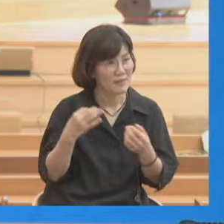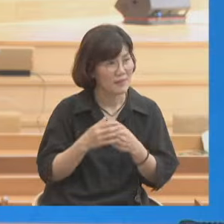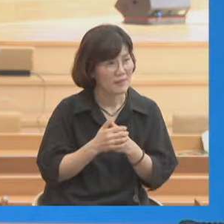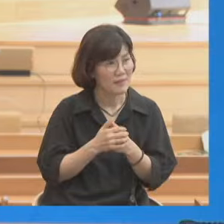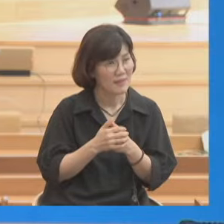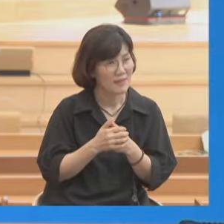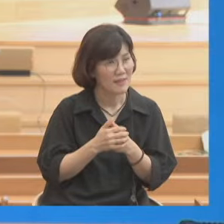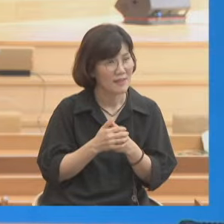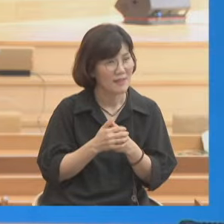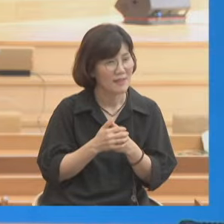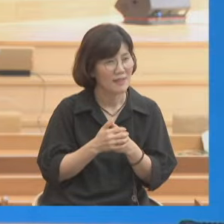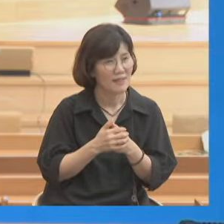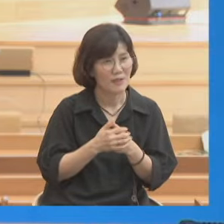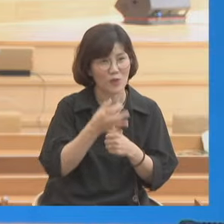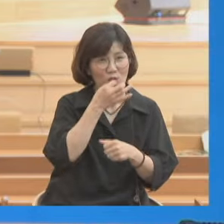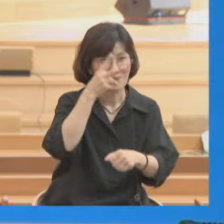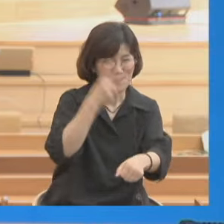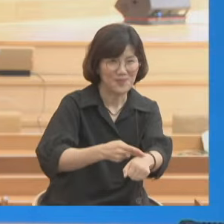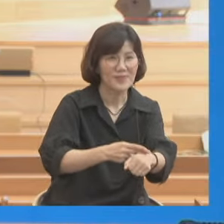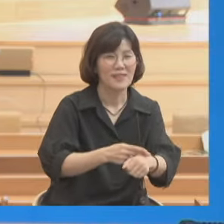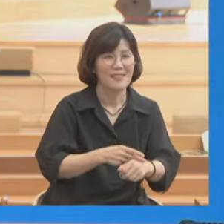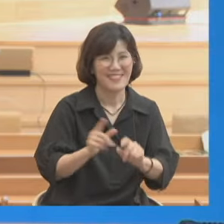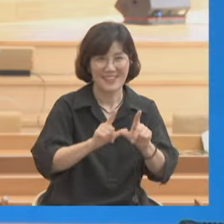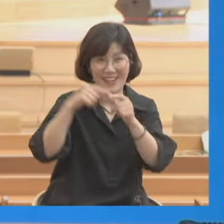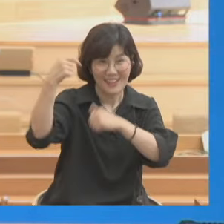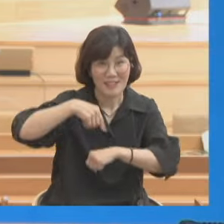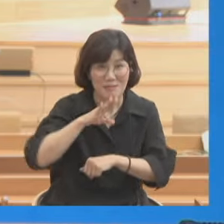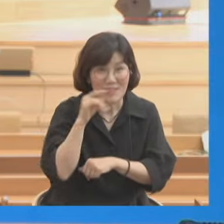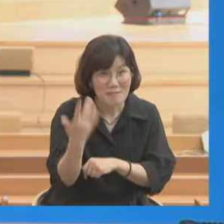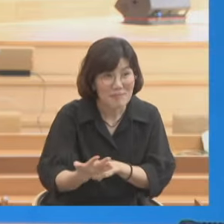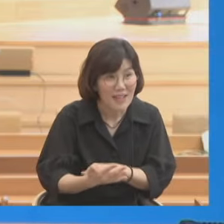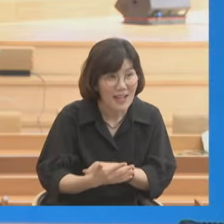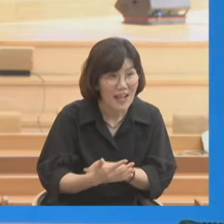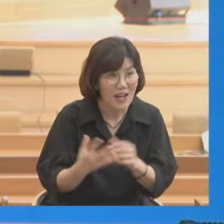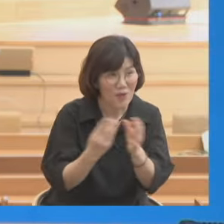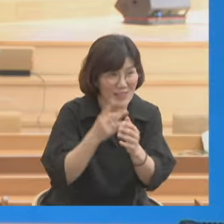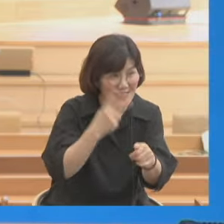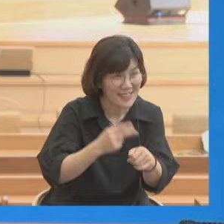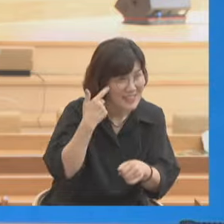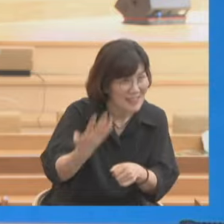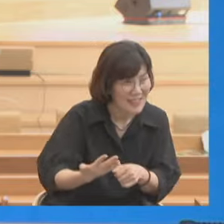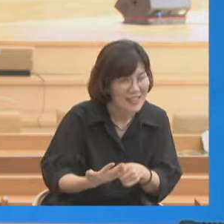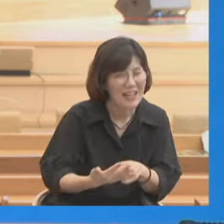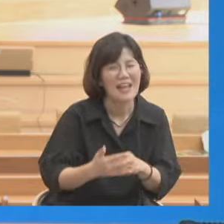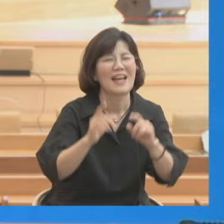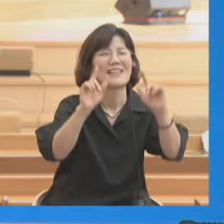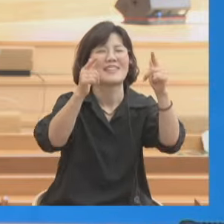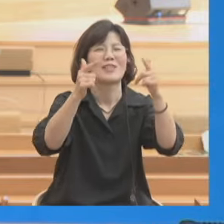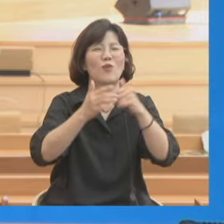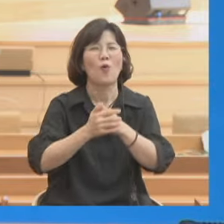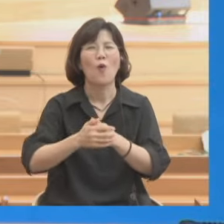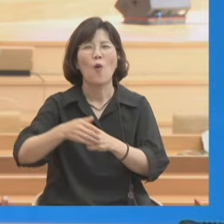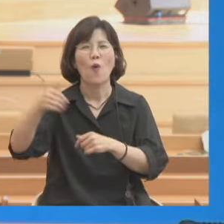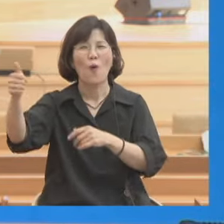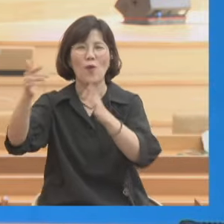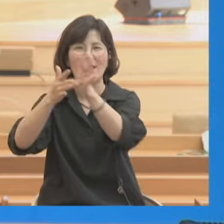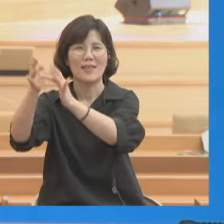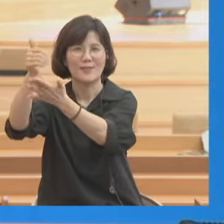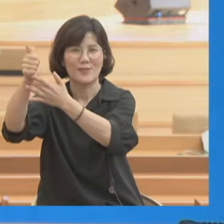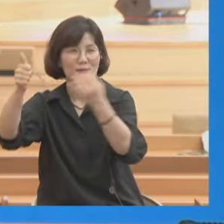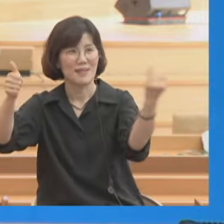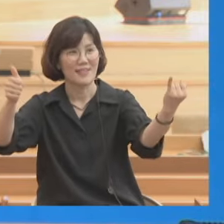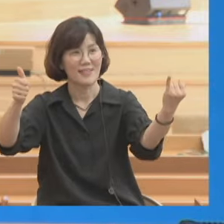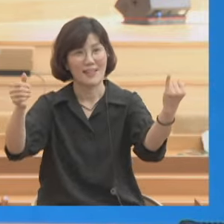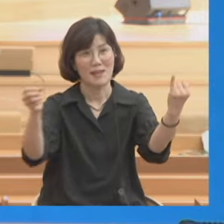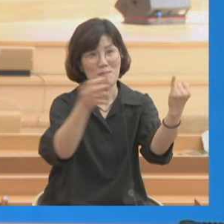그런 말인가? 그건 아니에요. 예수님이 이 여인에게 하신 말씀의 핵심을 이해해야 돼요.